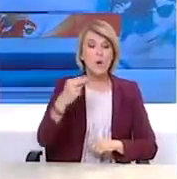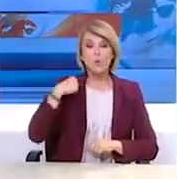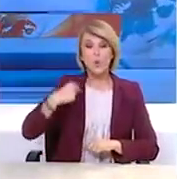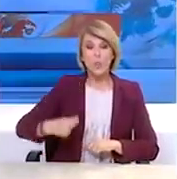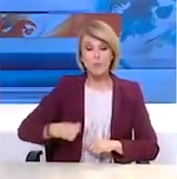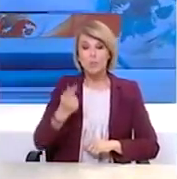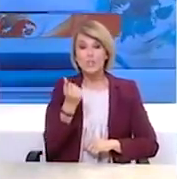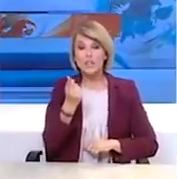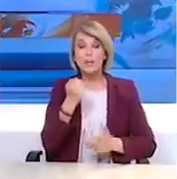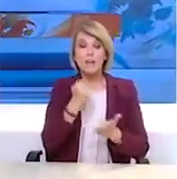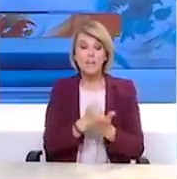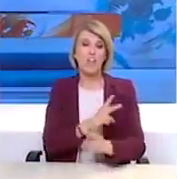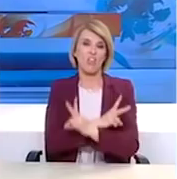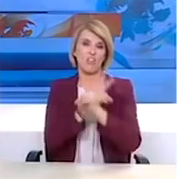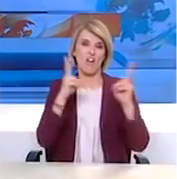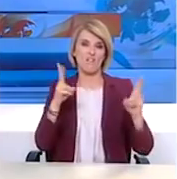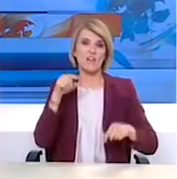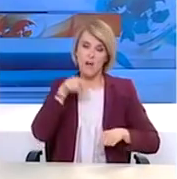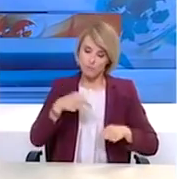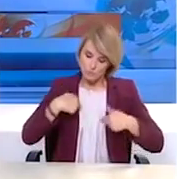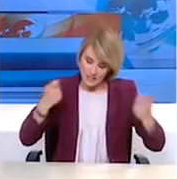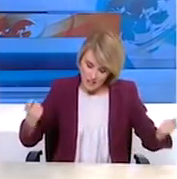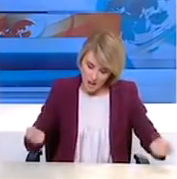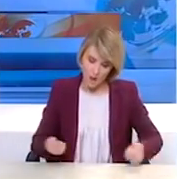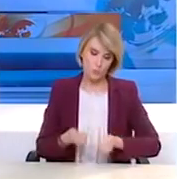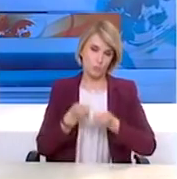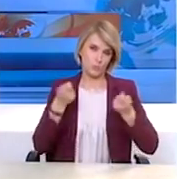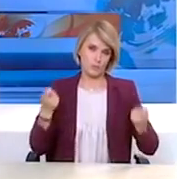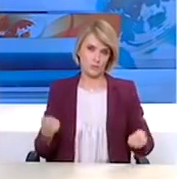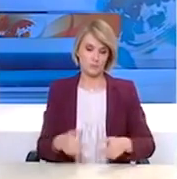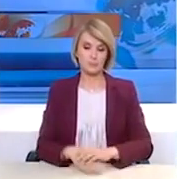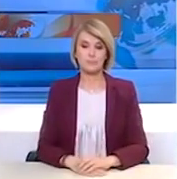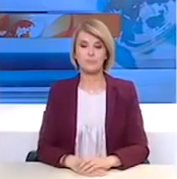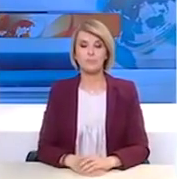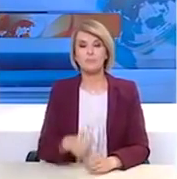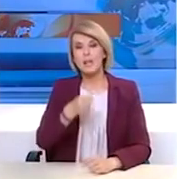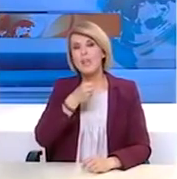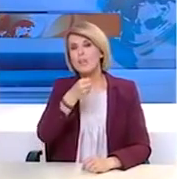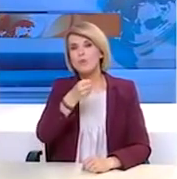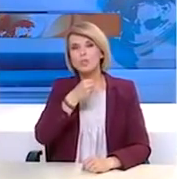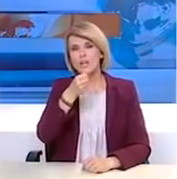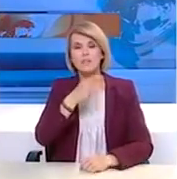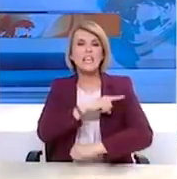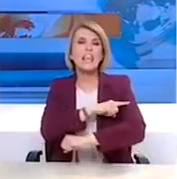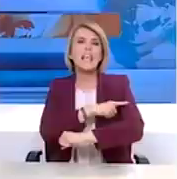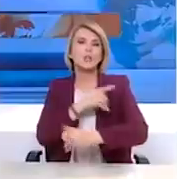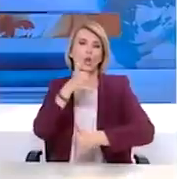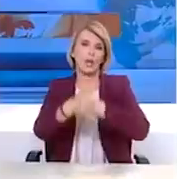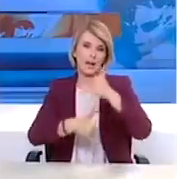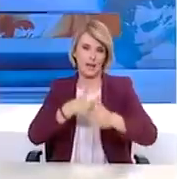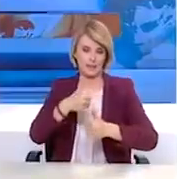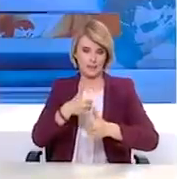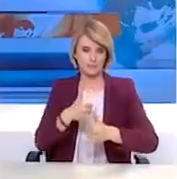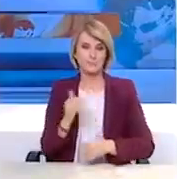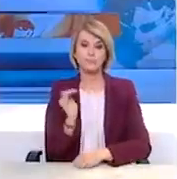με διαφάνεια. Και αυτό κάνουμε. Ο κύριος Καραγιώργος από το ιατρονέ.gr. Κύριε καθηγητά,